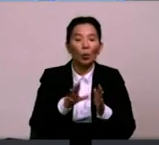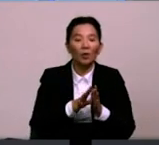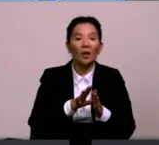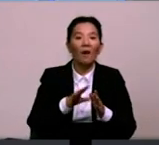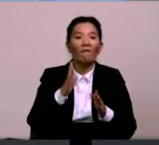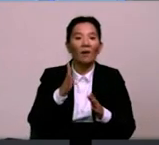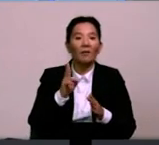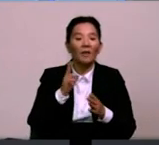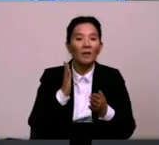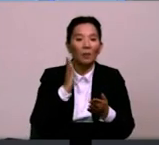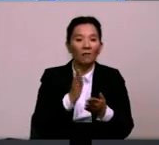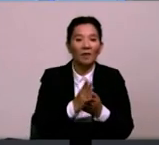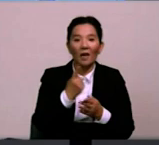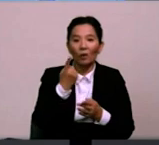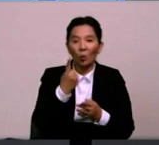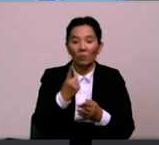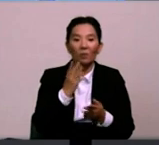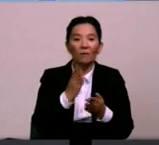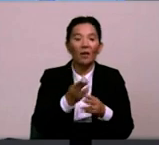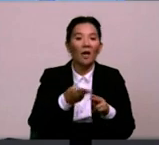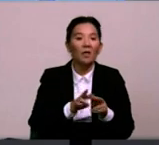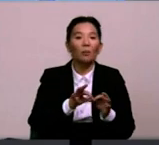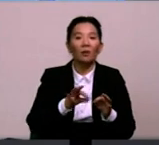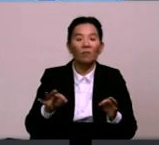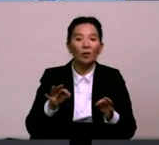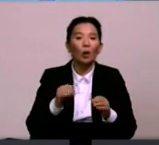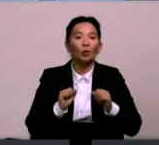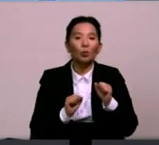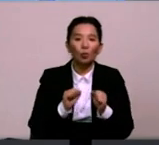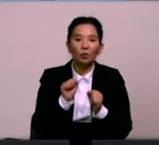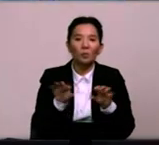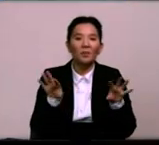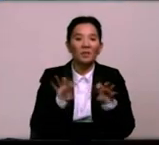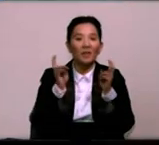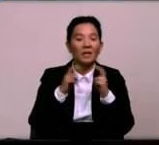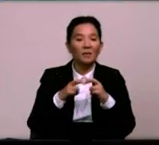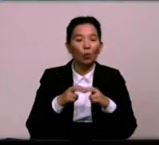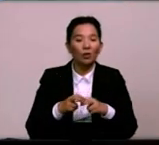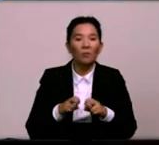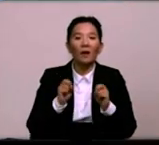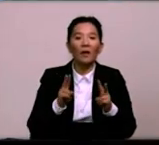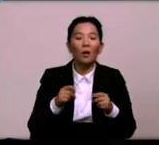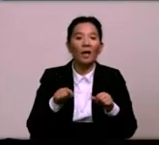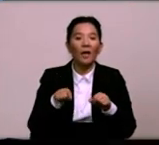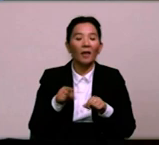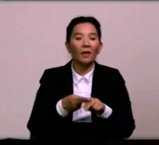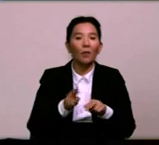в одном направлении, то в этом случае проводники друг к дружке притягиваются. Как это